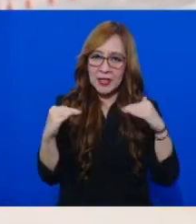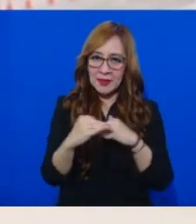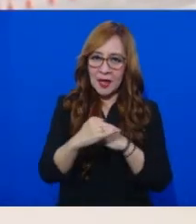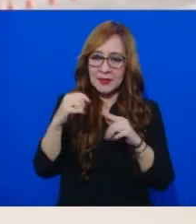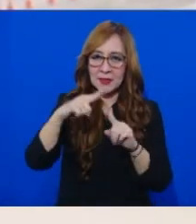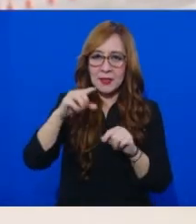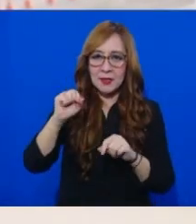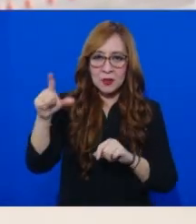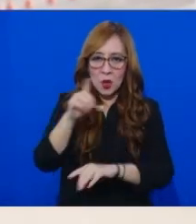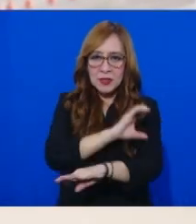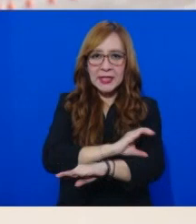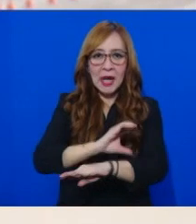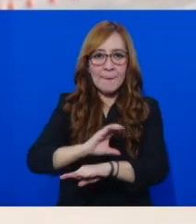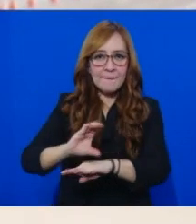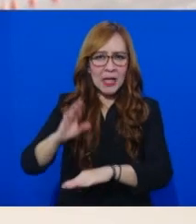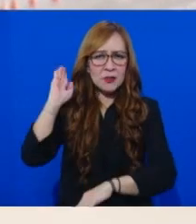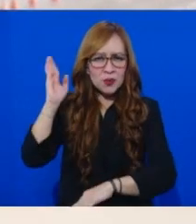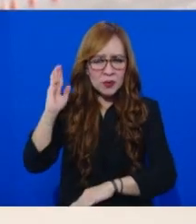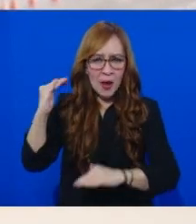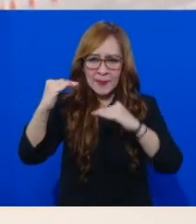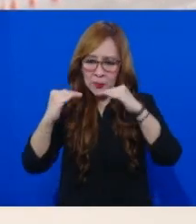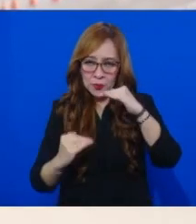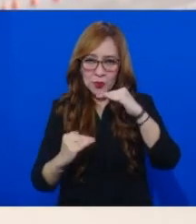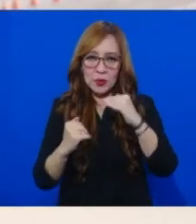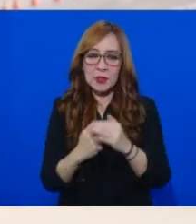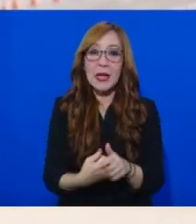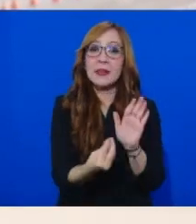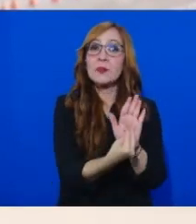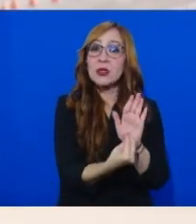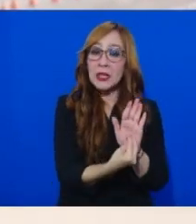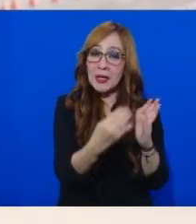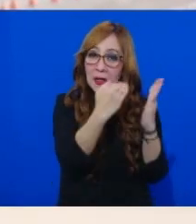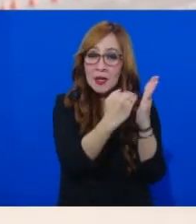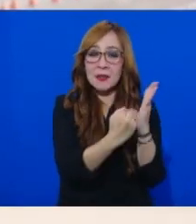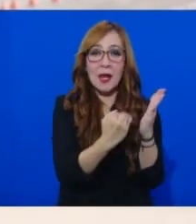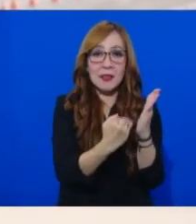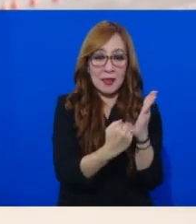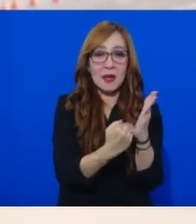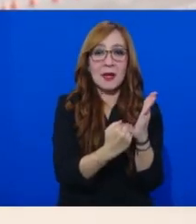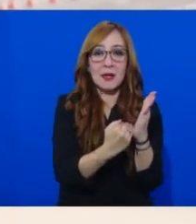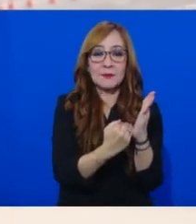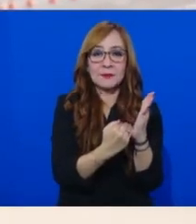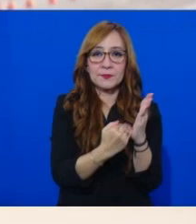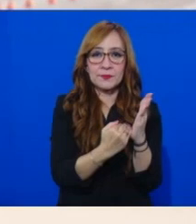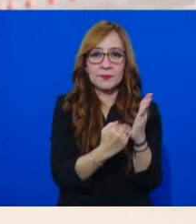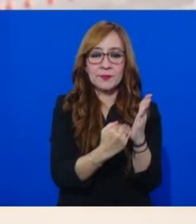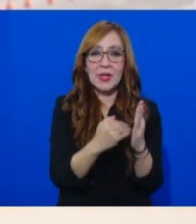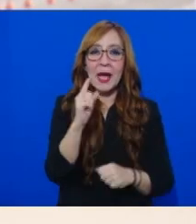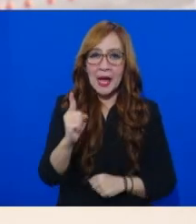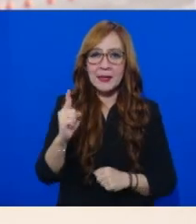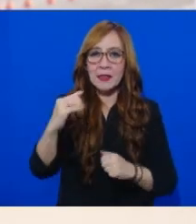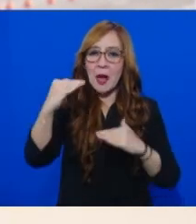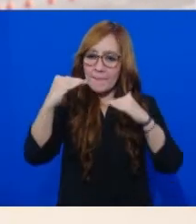ini memang sudah terlihat melandai, di mana ini juga dibuktikan dengan data dari pihak Jasa Marga yang mengatakan bahwa adanya